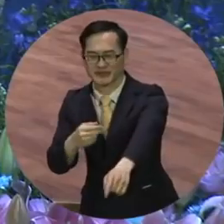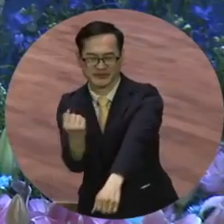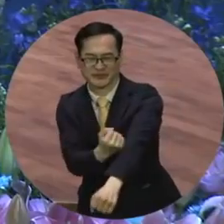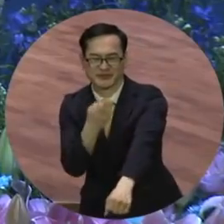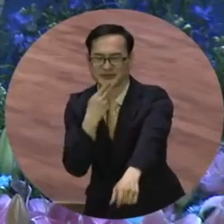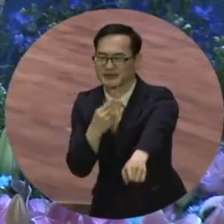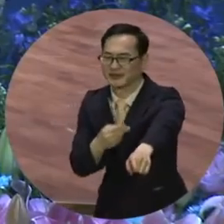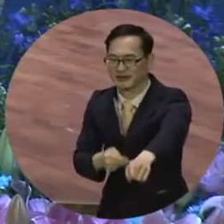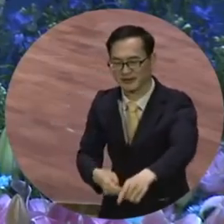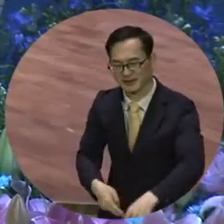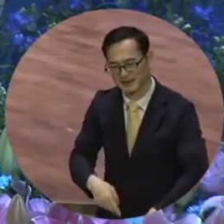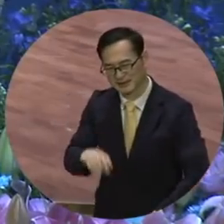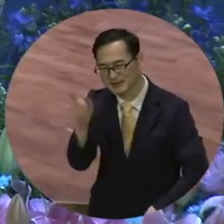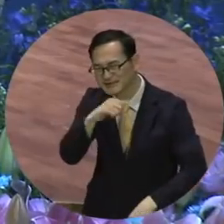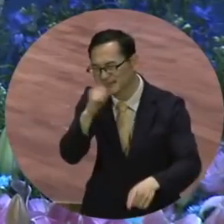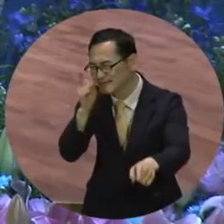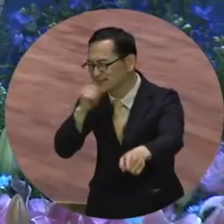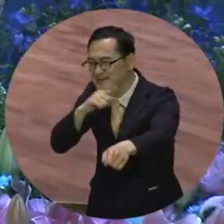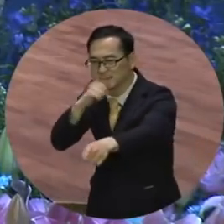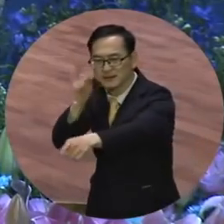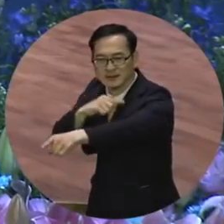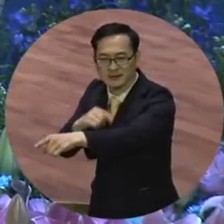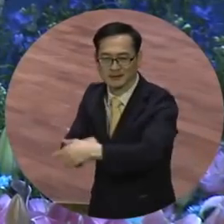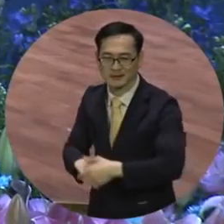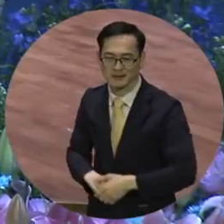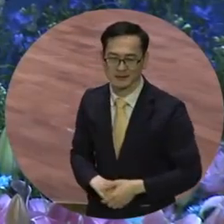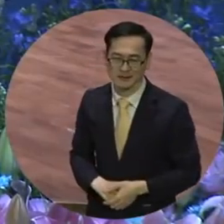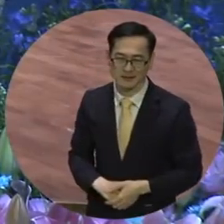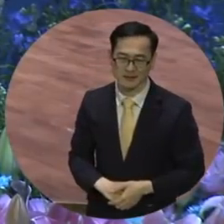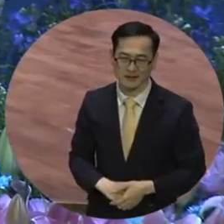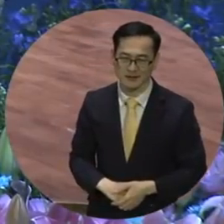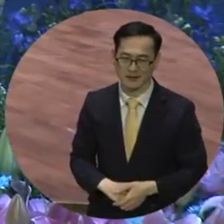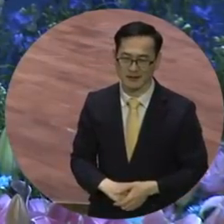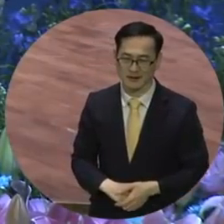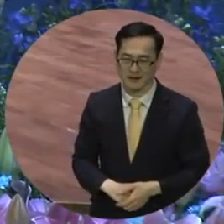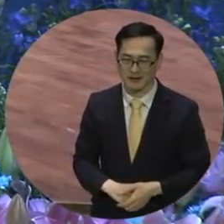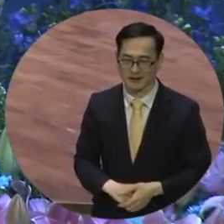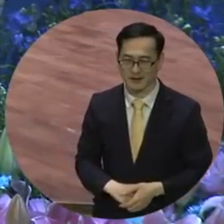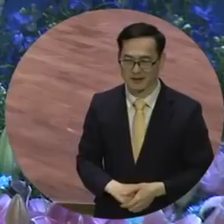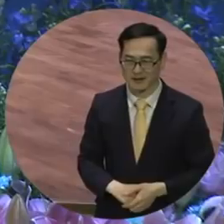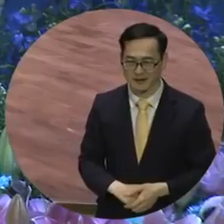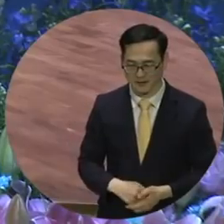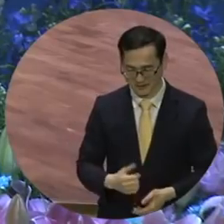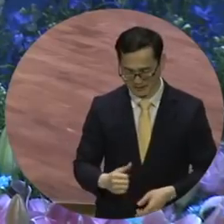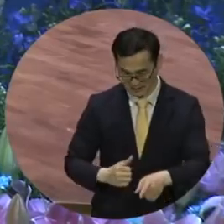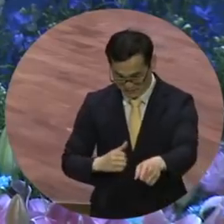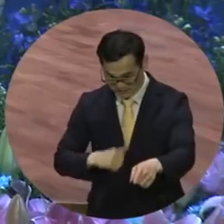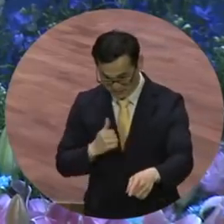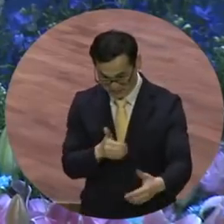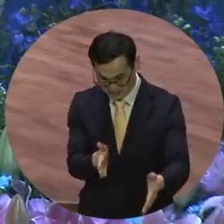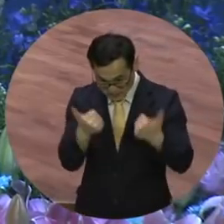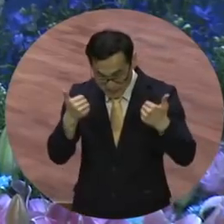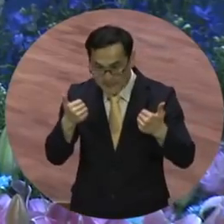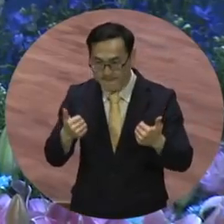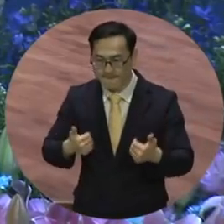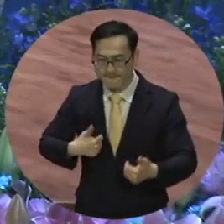뭐 마음에 안 들면 절대 용서 안 해. 한번 자존심 상했다 절대 용서 안 해.